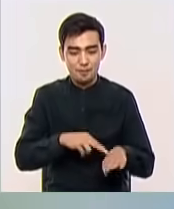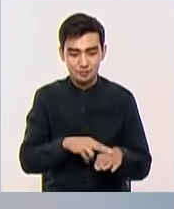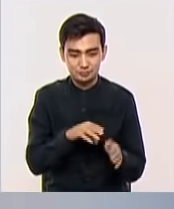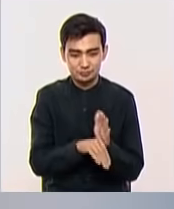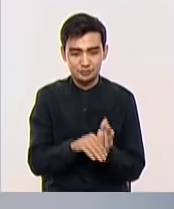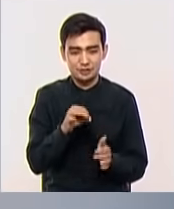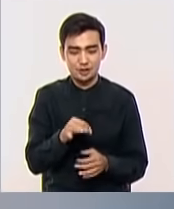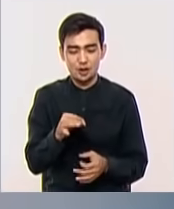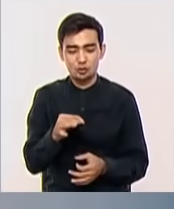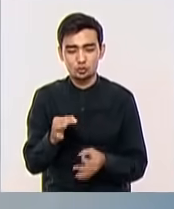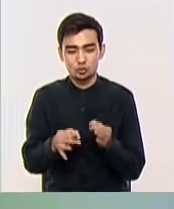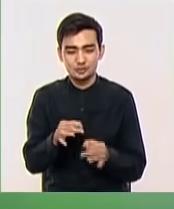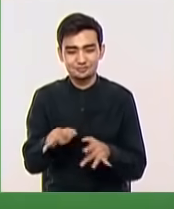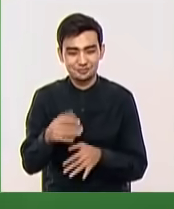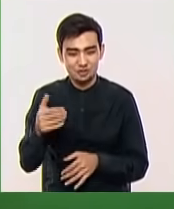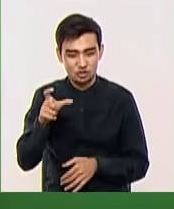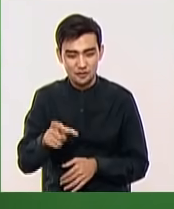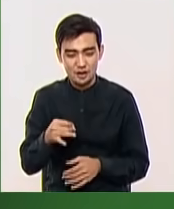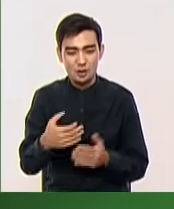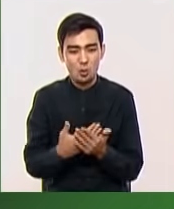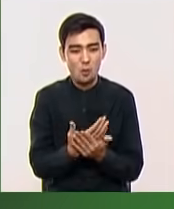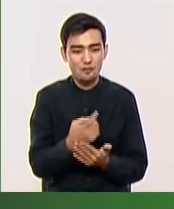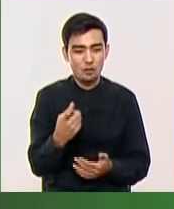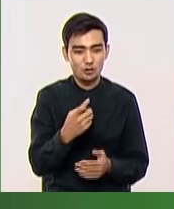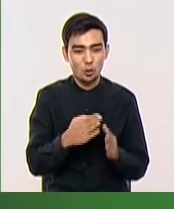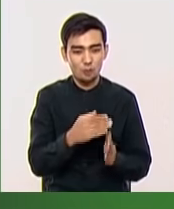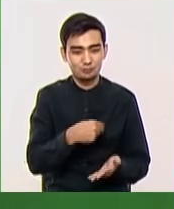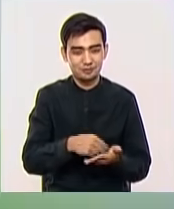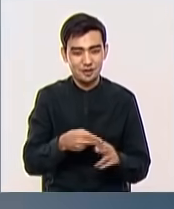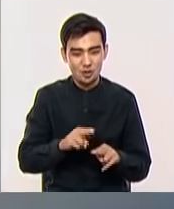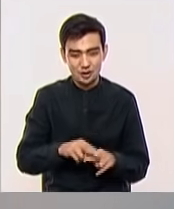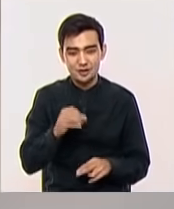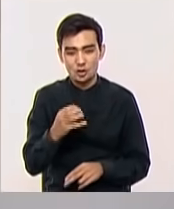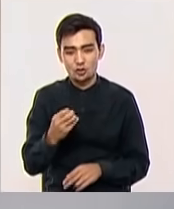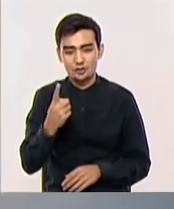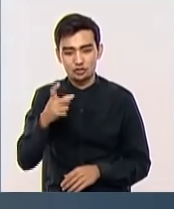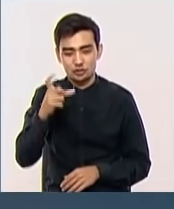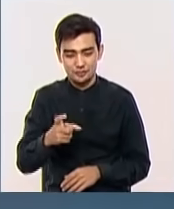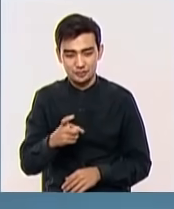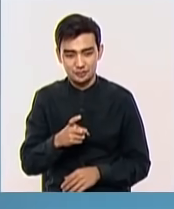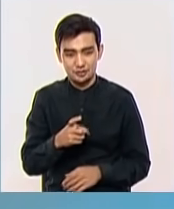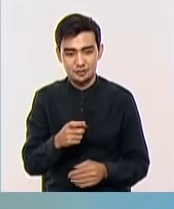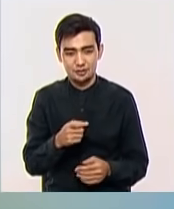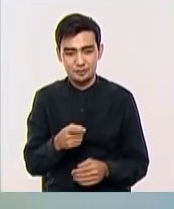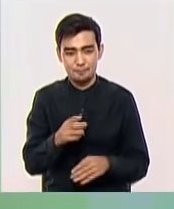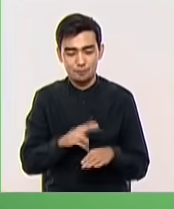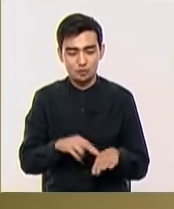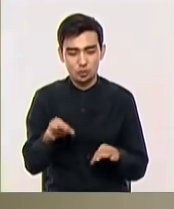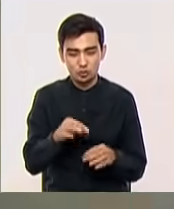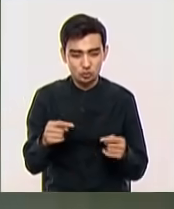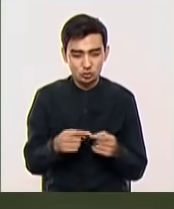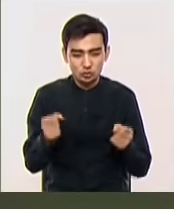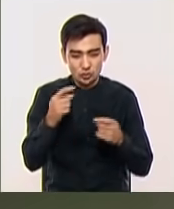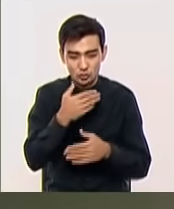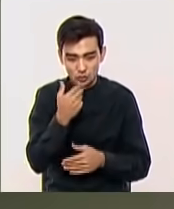полицейских, судебный исполнитель, в том числе новый хозяин дома и еще один человек, но кто это, полиции не